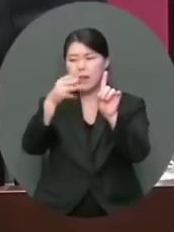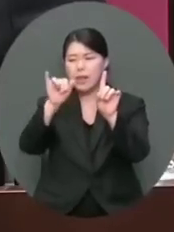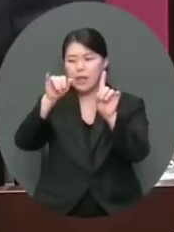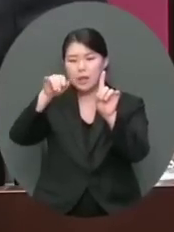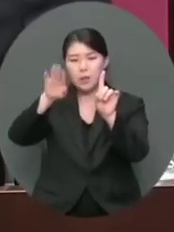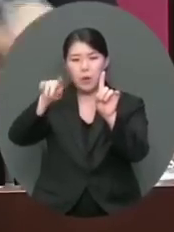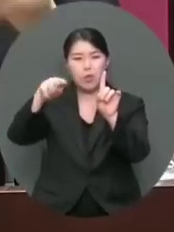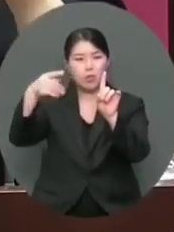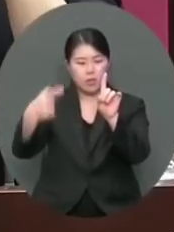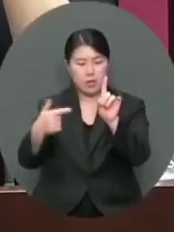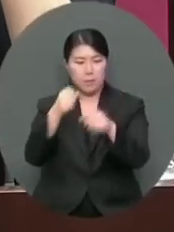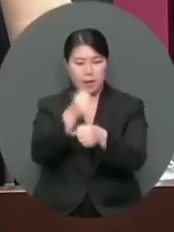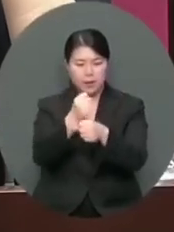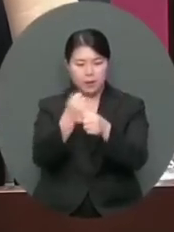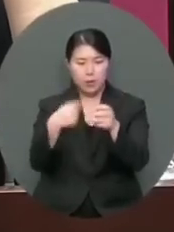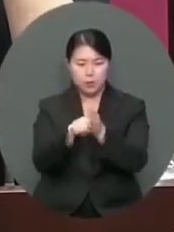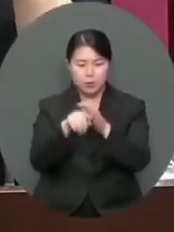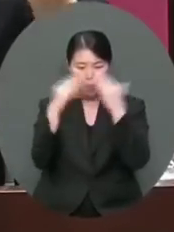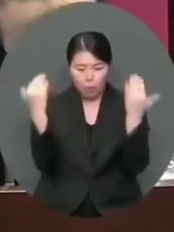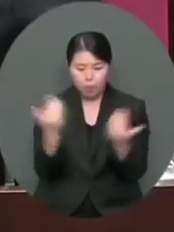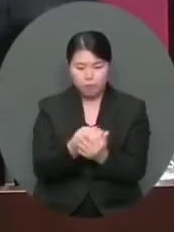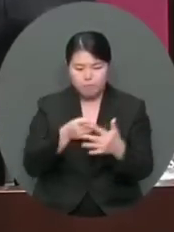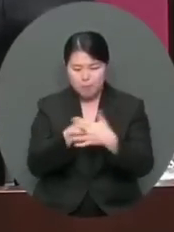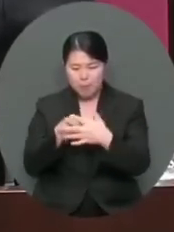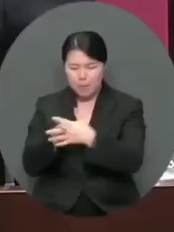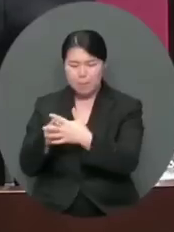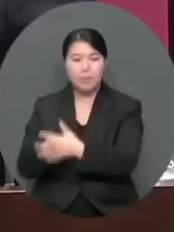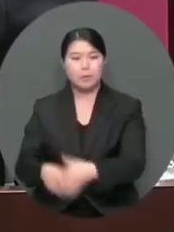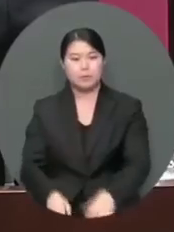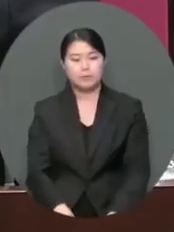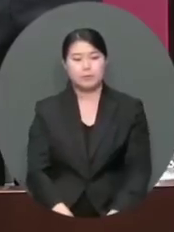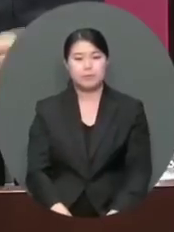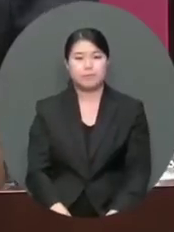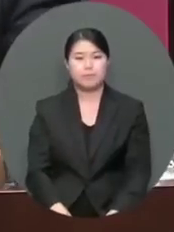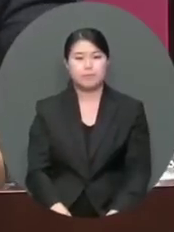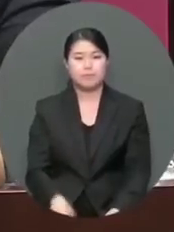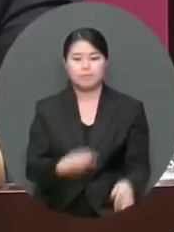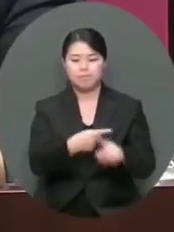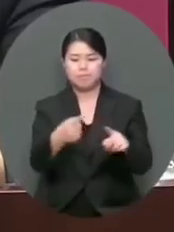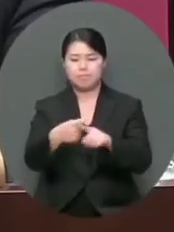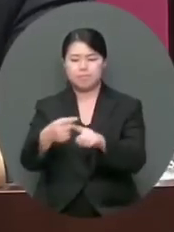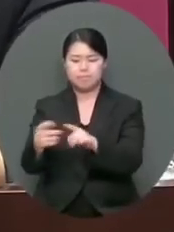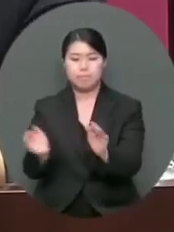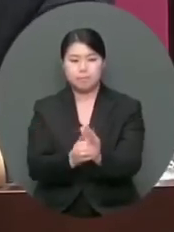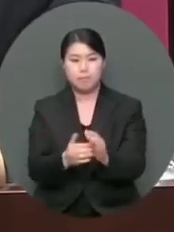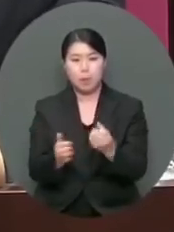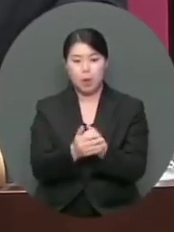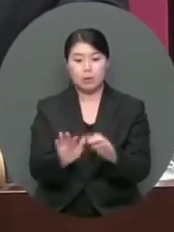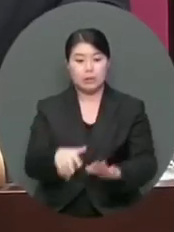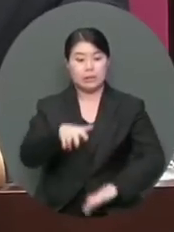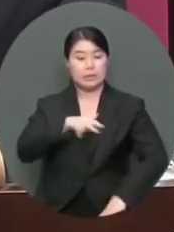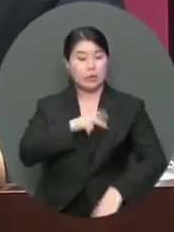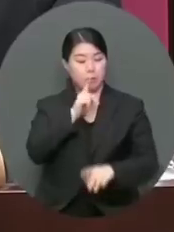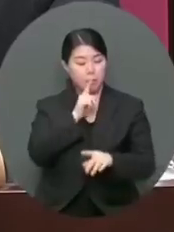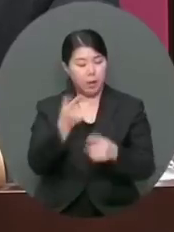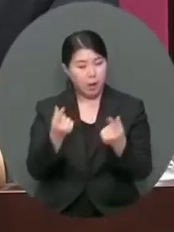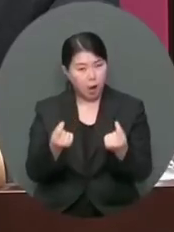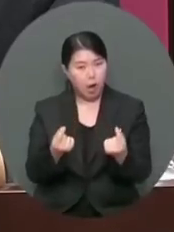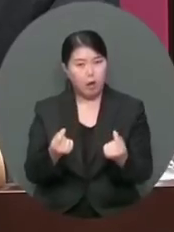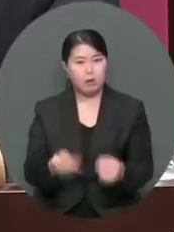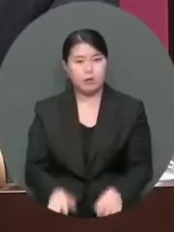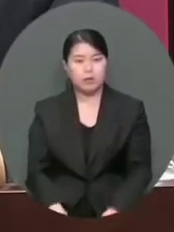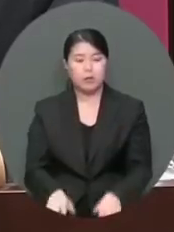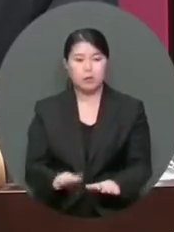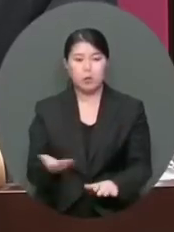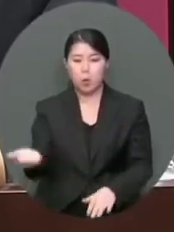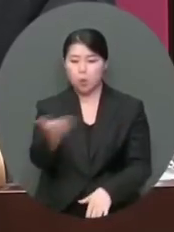다 과학적으로 예측한 기준에 의한 것입니다. 그러면 지금 의원님 말씀한 거는 막 여러분들이